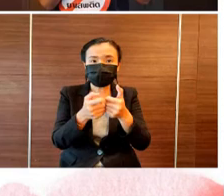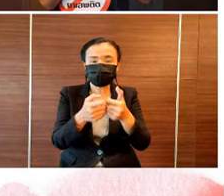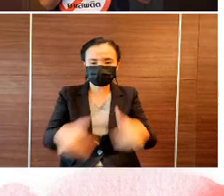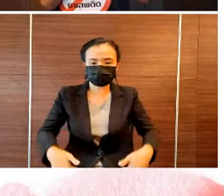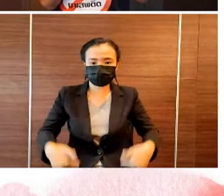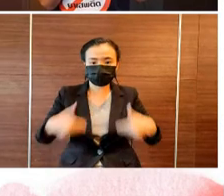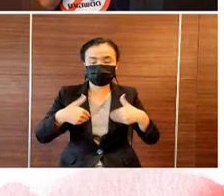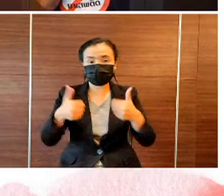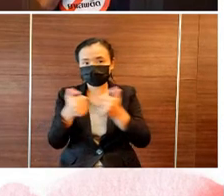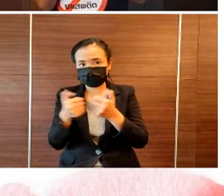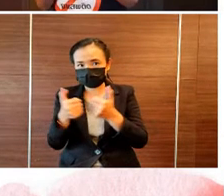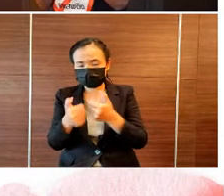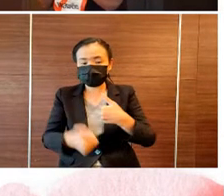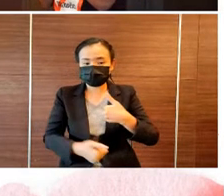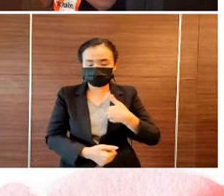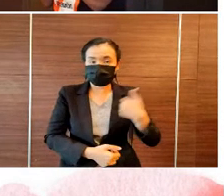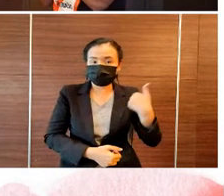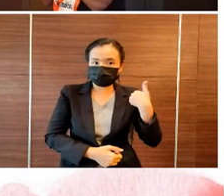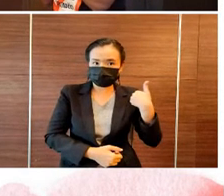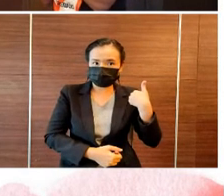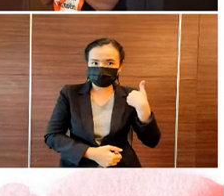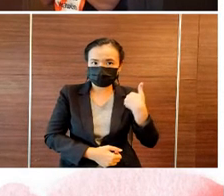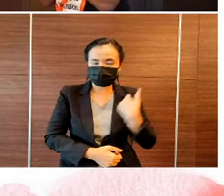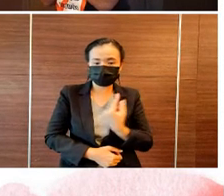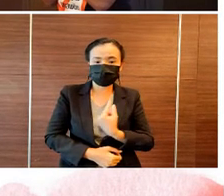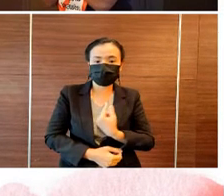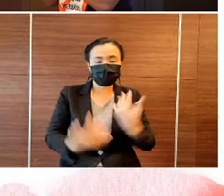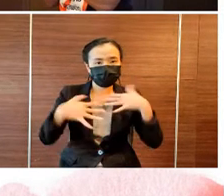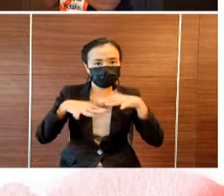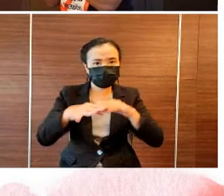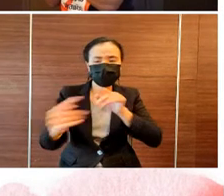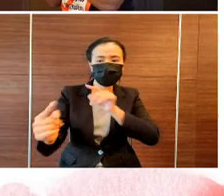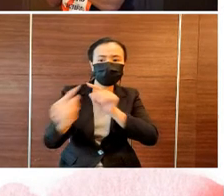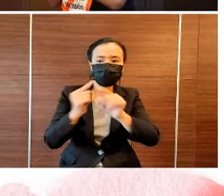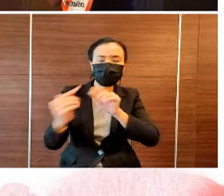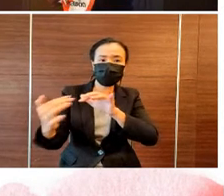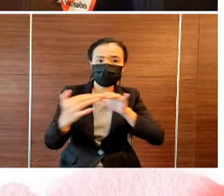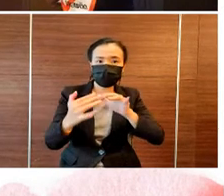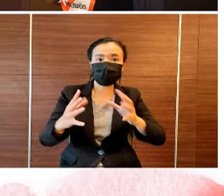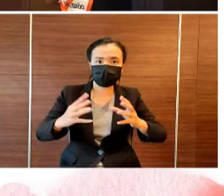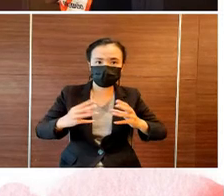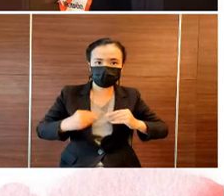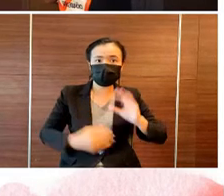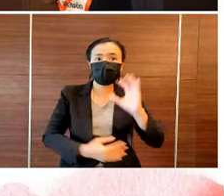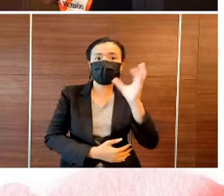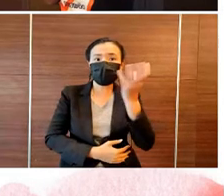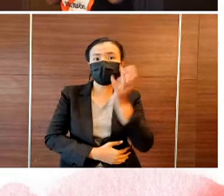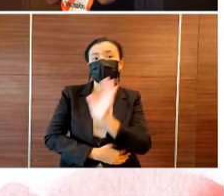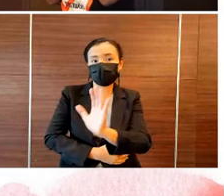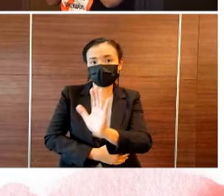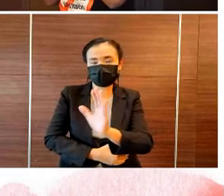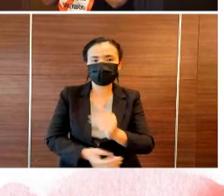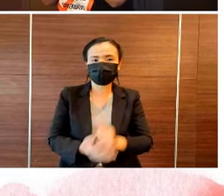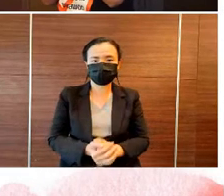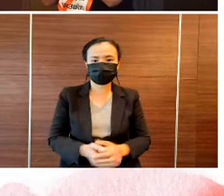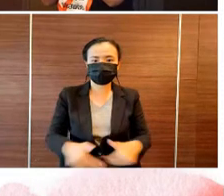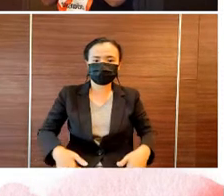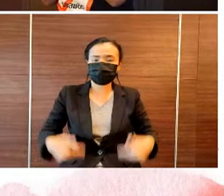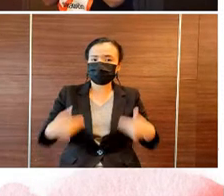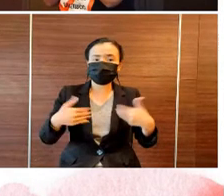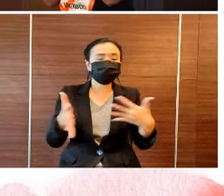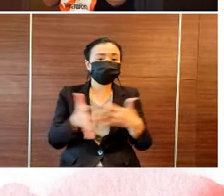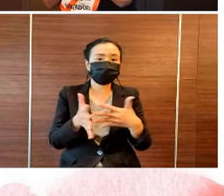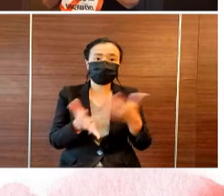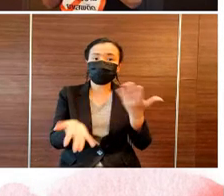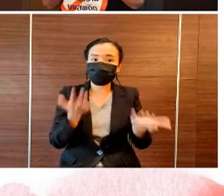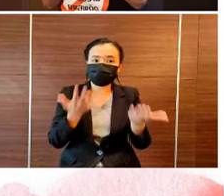ชีวิตอยู่ในเกมกลับทำให้เขามีตัวตนเนาะมีปฏิสัมพันธ์มีการยอมรับนั่นคือโลกเขาด้วยซ้ำนะคะเราไม่รู้ว่าชีวิตเขาเจออะไร